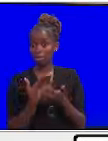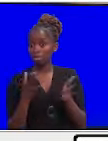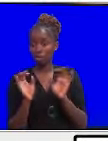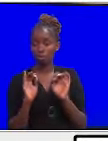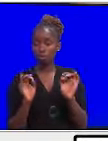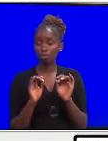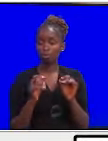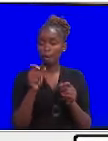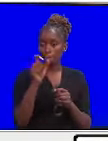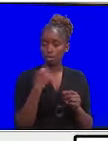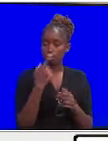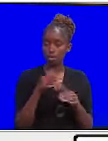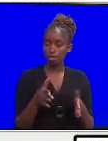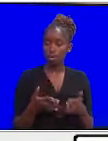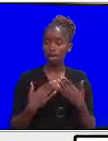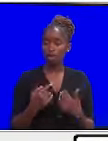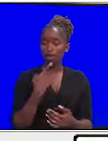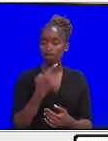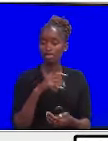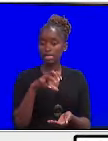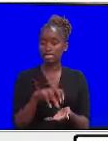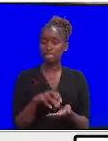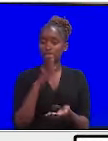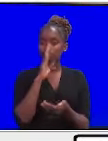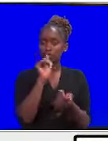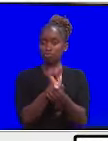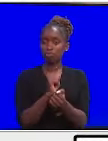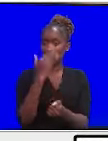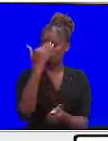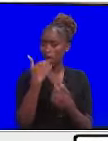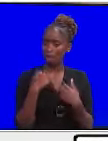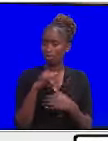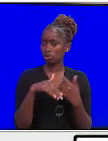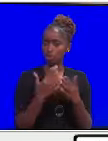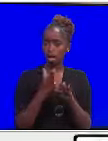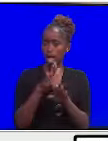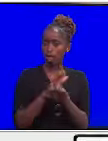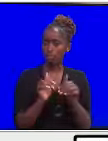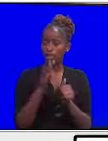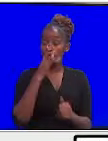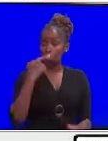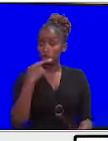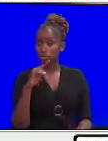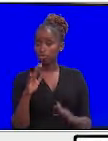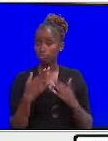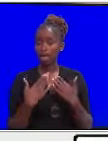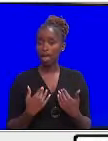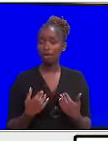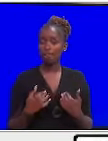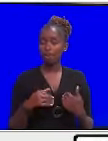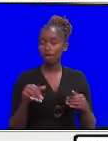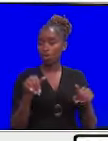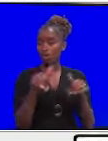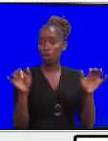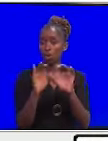yake imetolewa kwa stage na shikwa sababu ya covers ambazo zinasemekana sio halali,